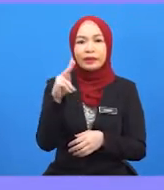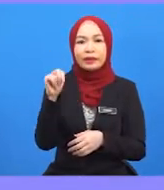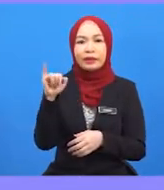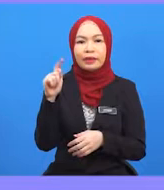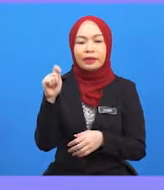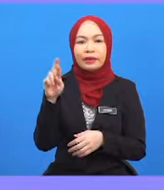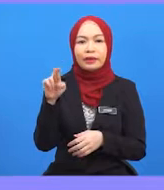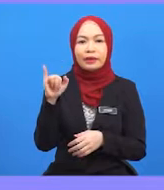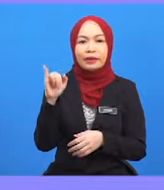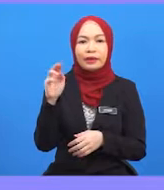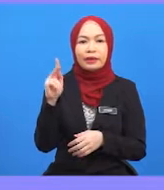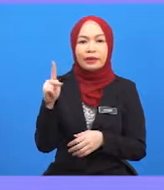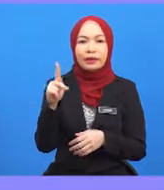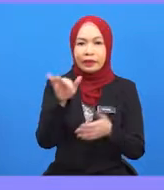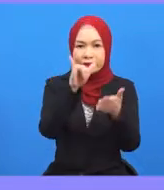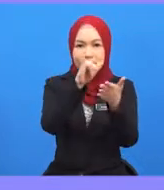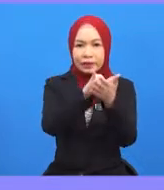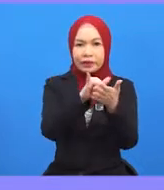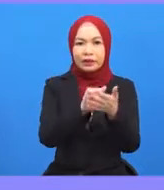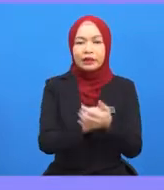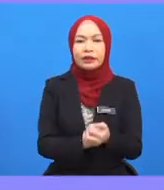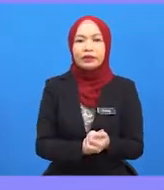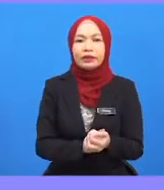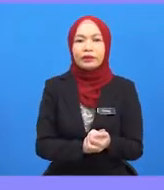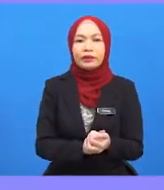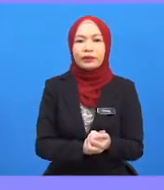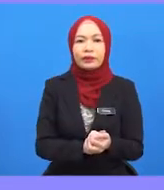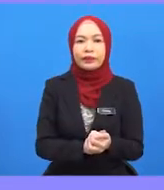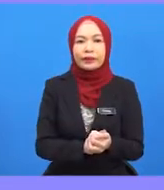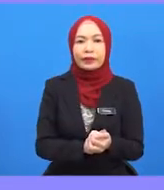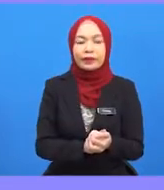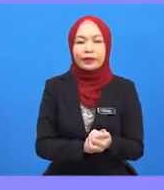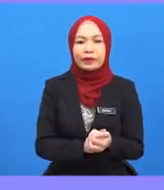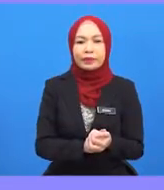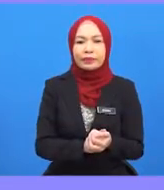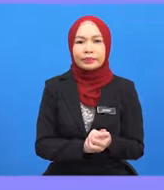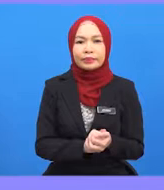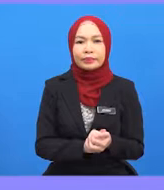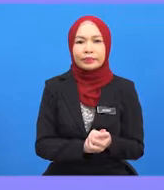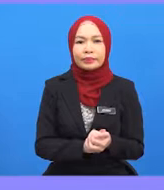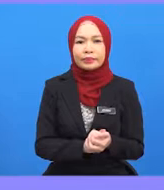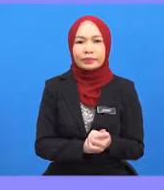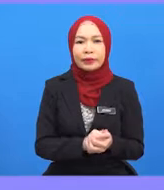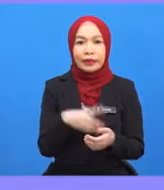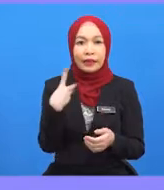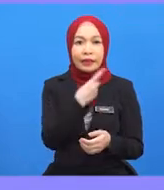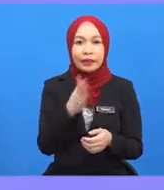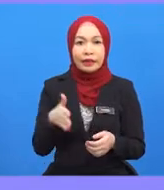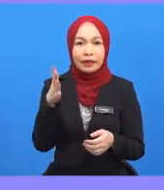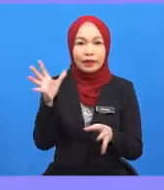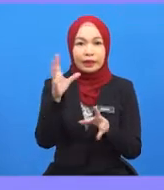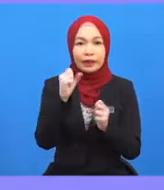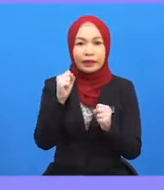25.00 tambah dengan 25.20 dibahagikan dengan 3. Maka kita akan dapat